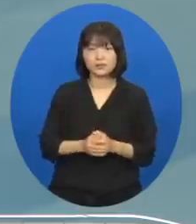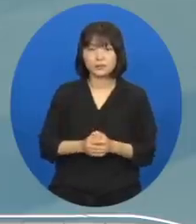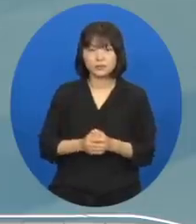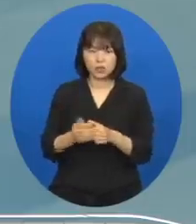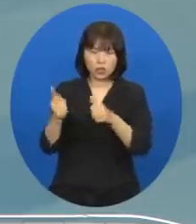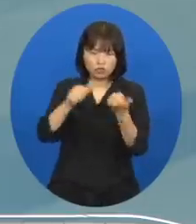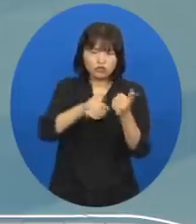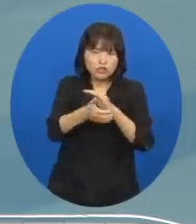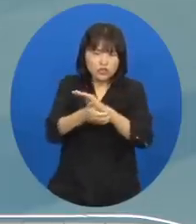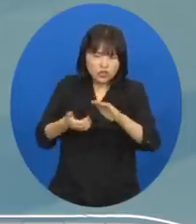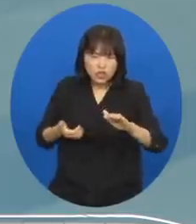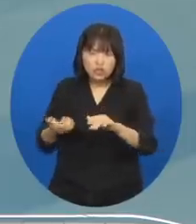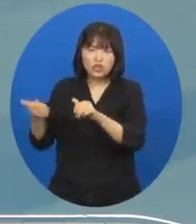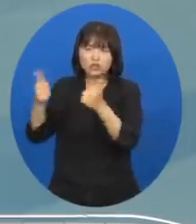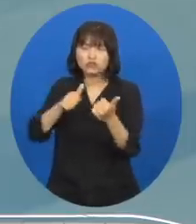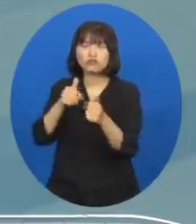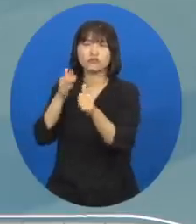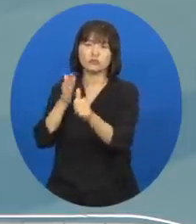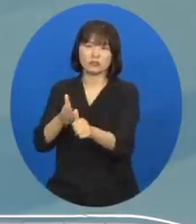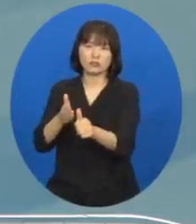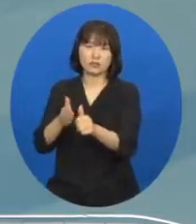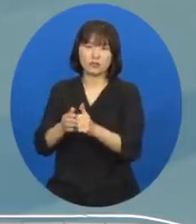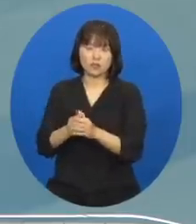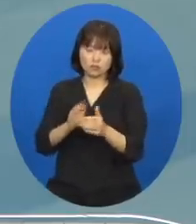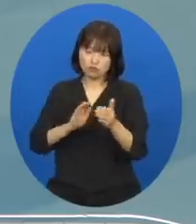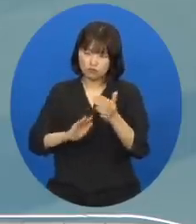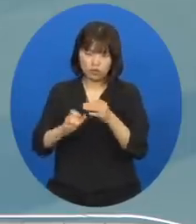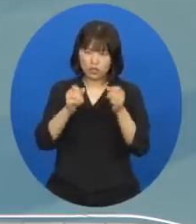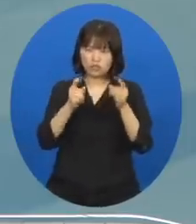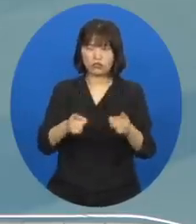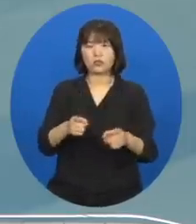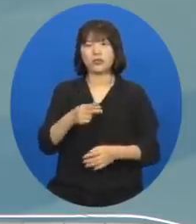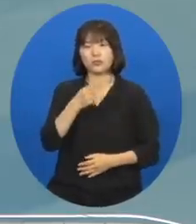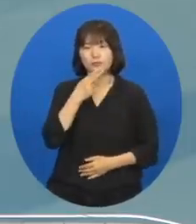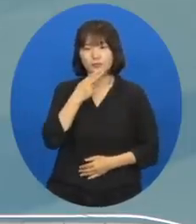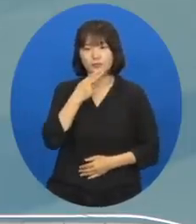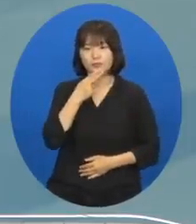죽기 전에 죽어! 그 이후에는 기회가 없어.